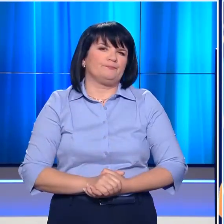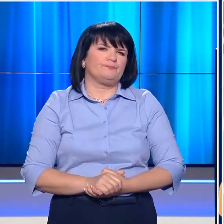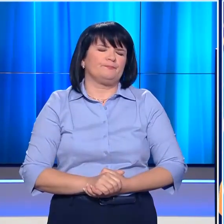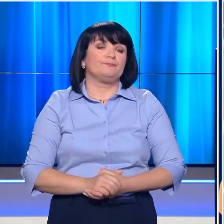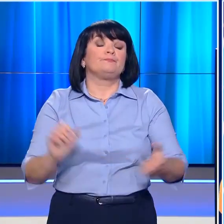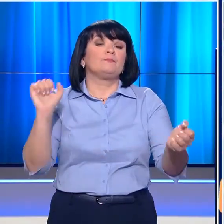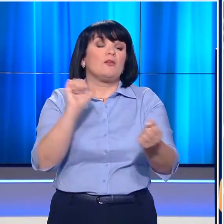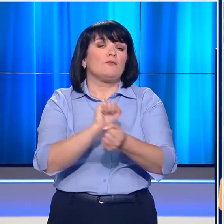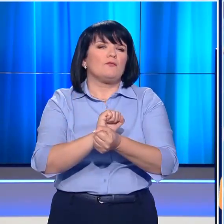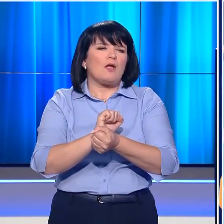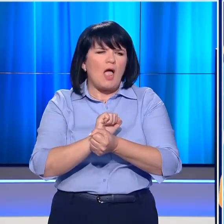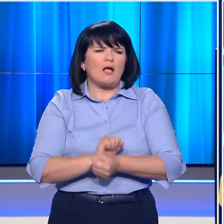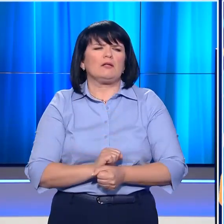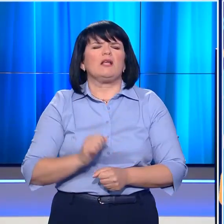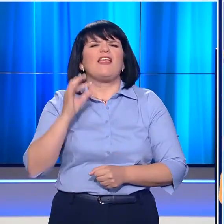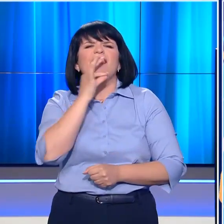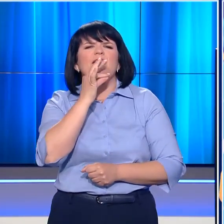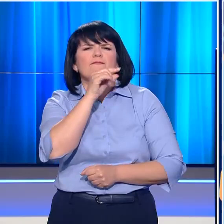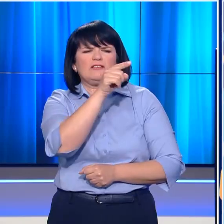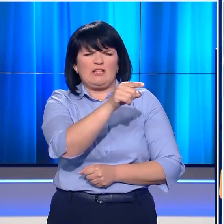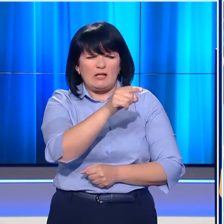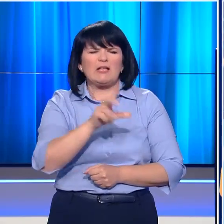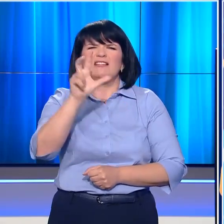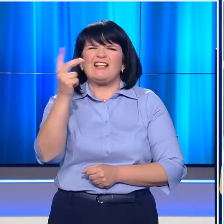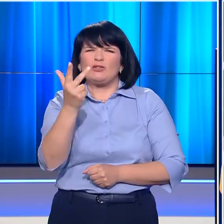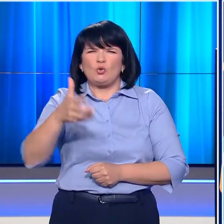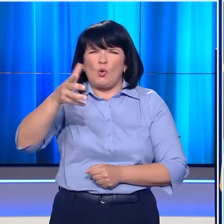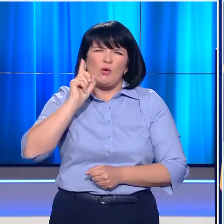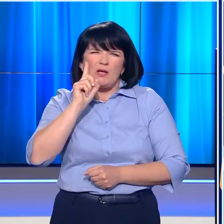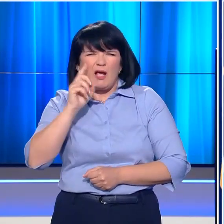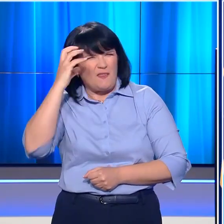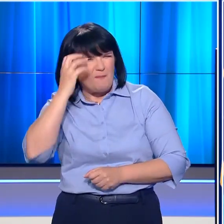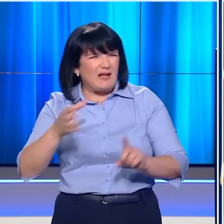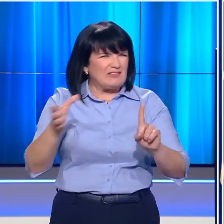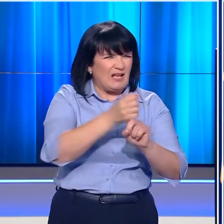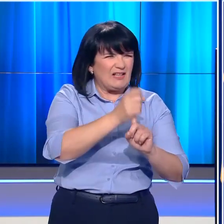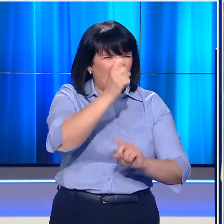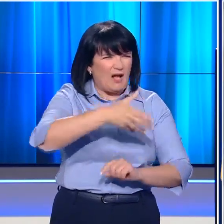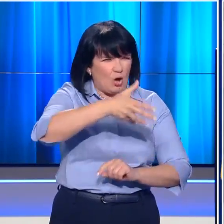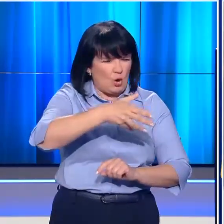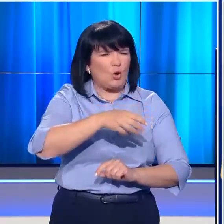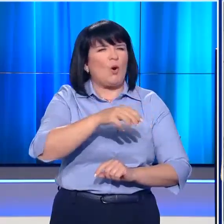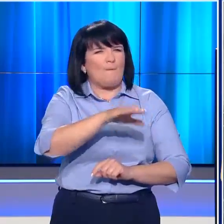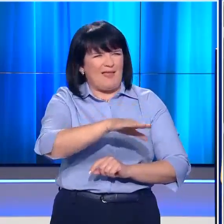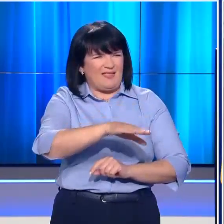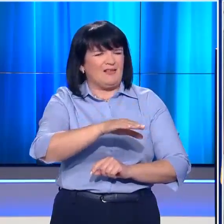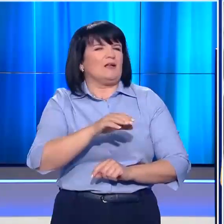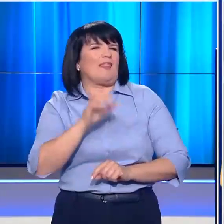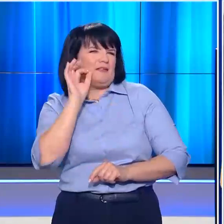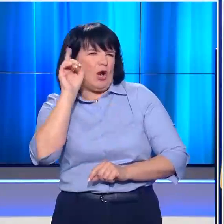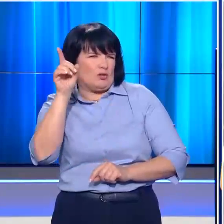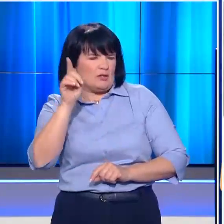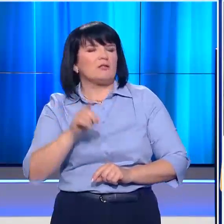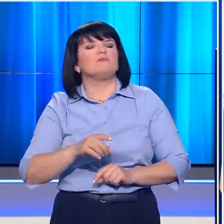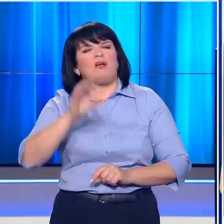Στις φυλακές στη Βόν οδηγήθηκε η 33χρονη που κρίθηκε προφυλακιστέα για την υπόθεση αρπαγής της 10χρονης στη Θεσσαλονίκη. Οι